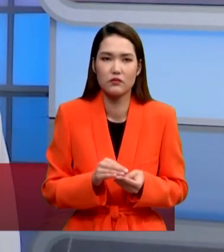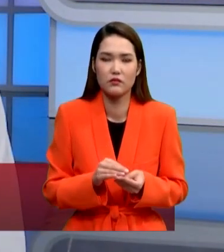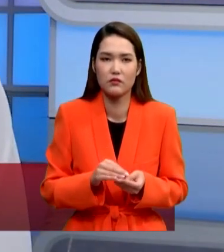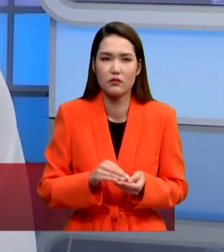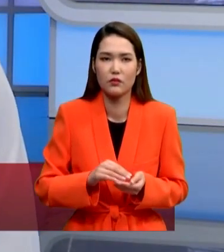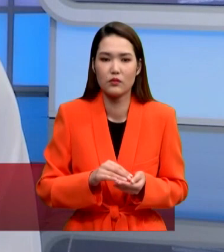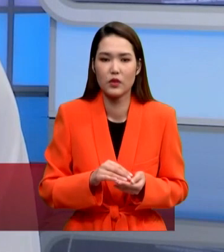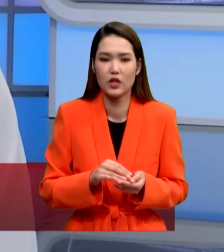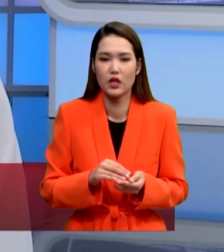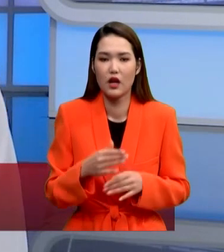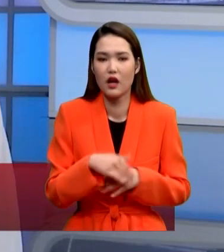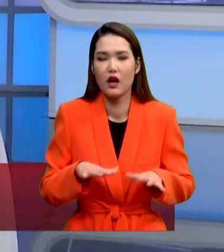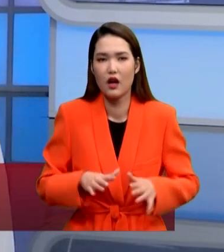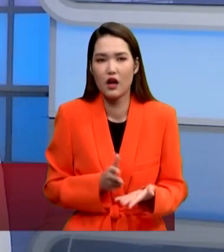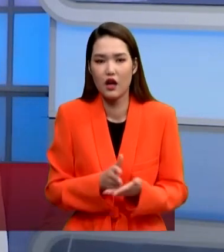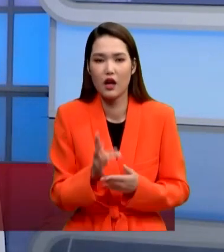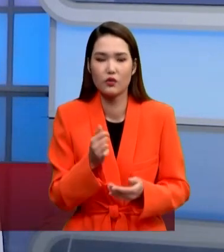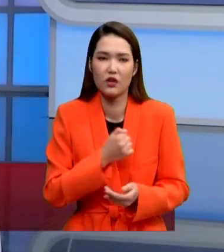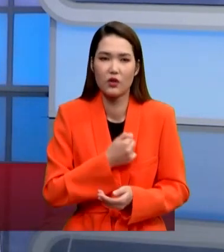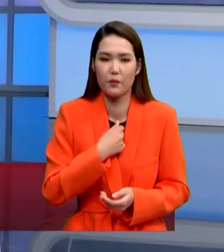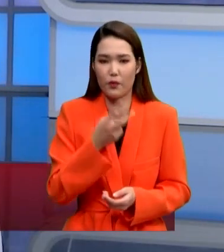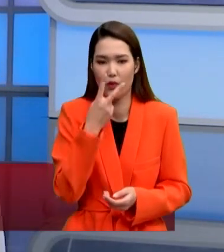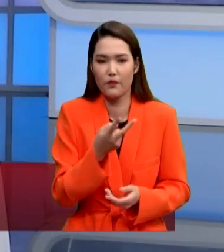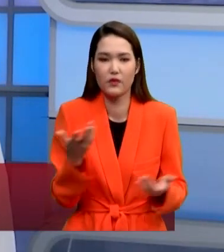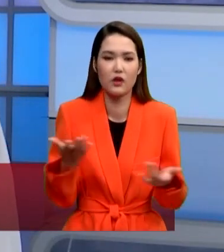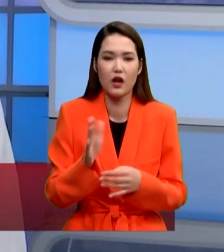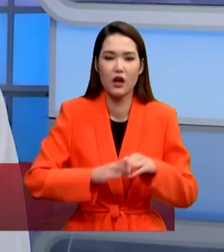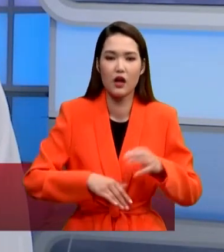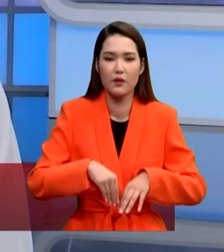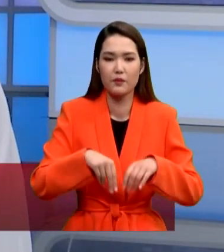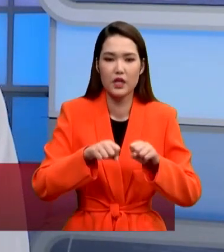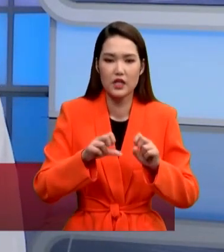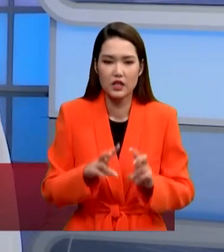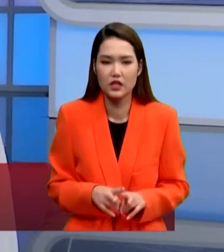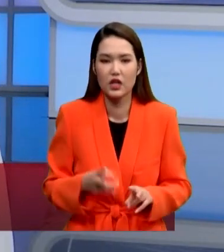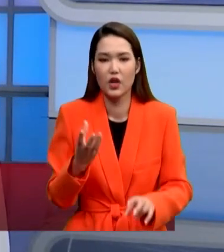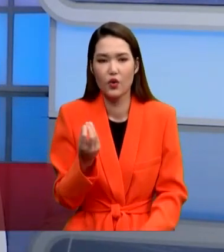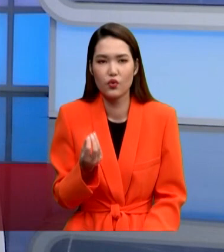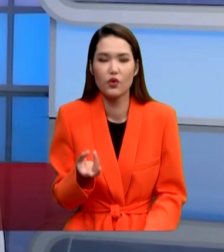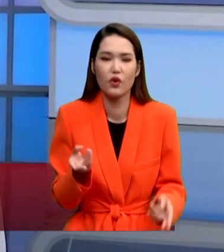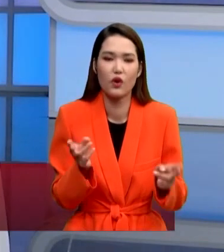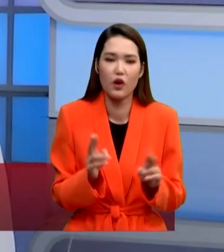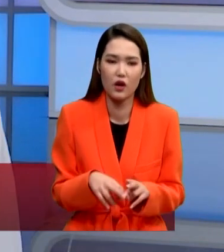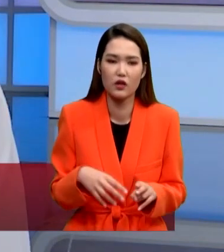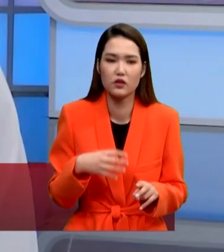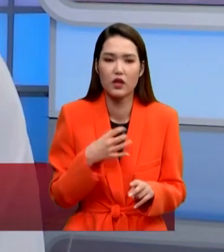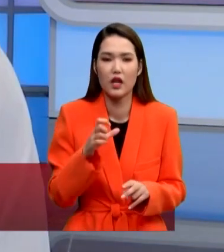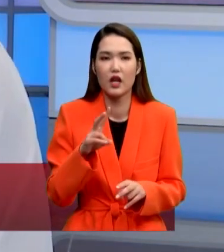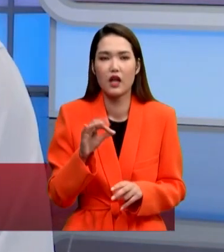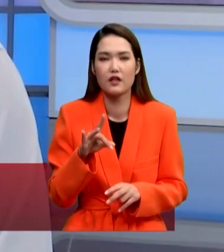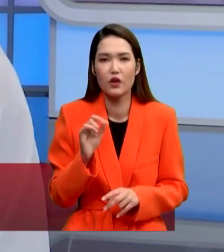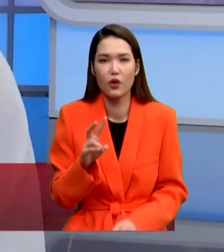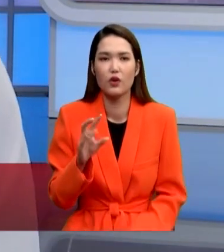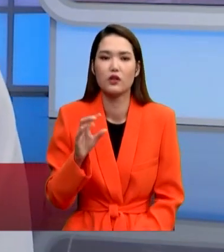новом варианте приказа, к сожалению, я увидел таких специалистов только как хирург, офтальмолог, эндокринолог,